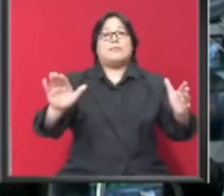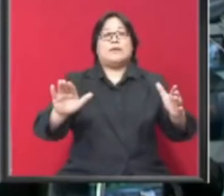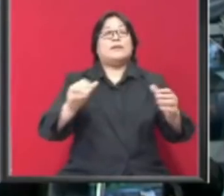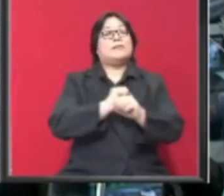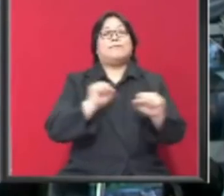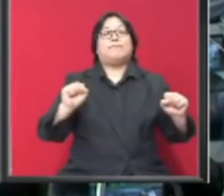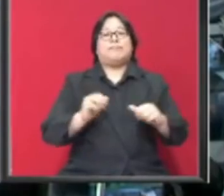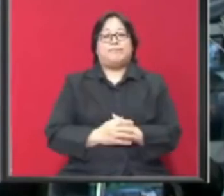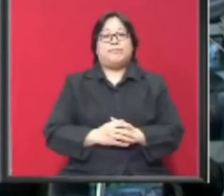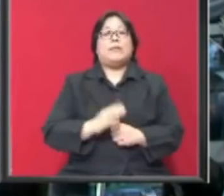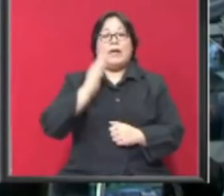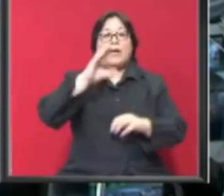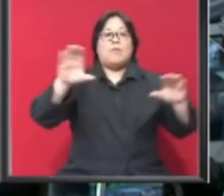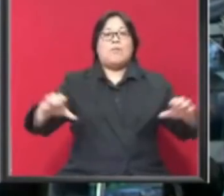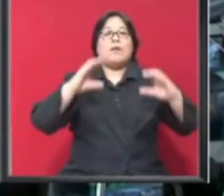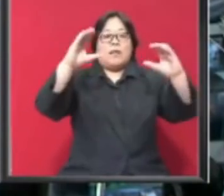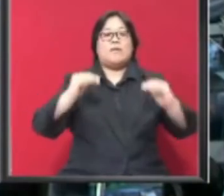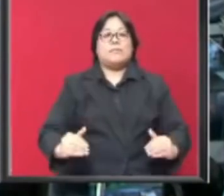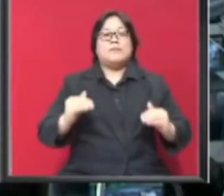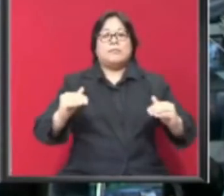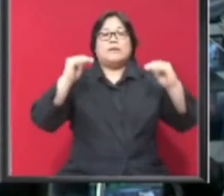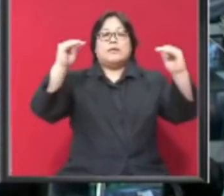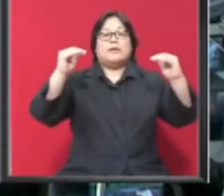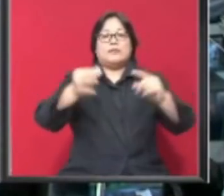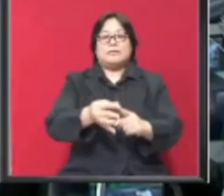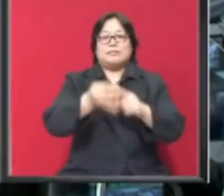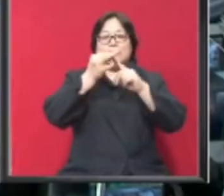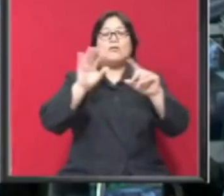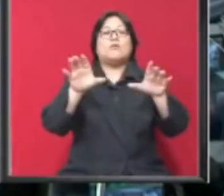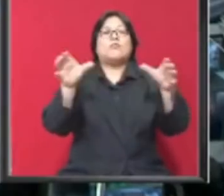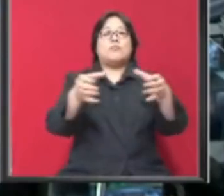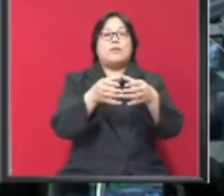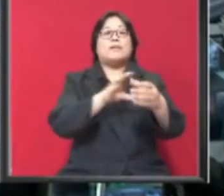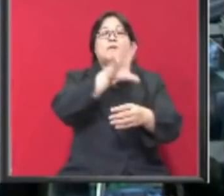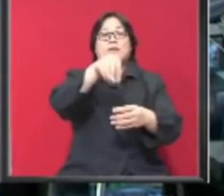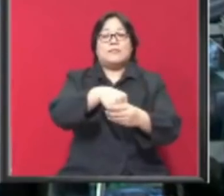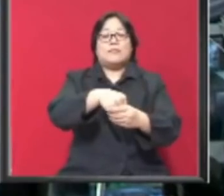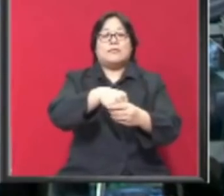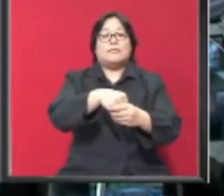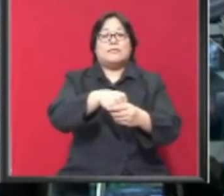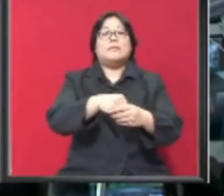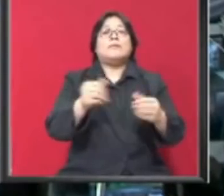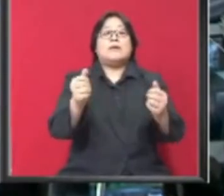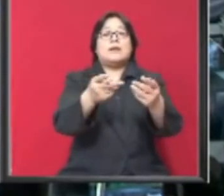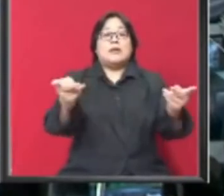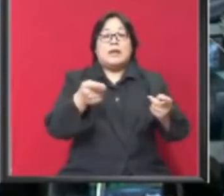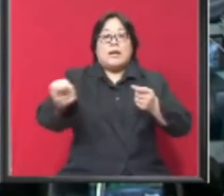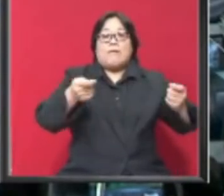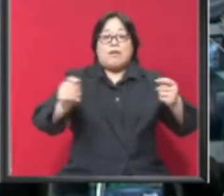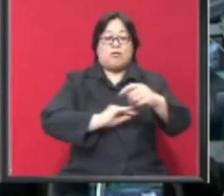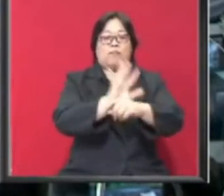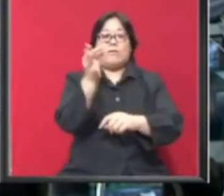ketepikan perlembagaan negara undang-undang dan aturan peraturan dengan mengisi harkan darurat